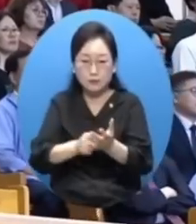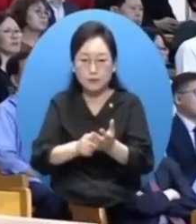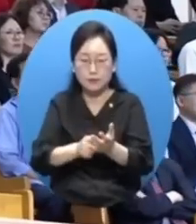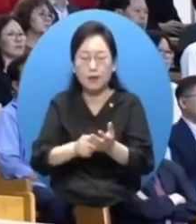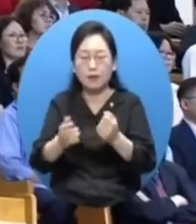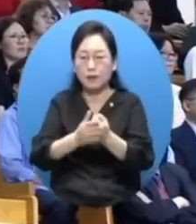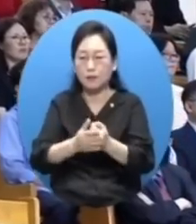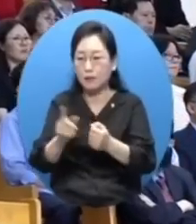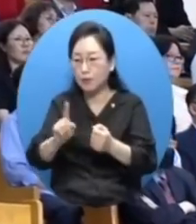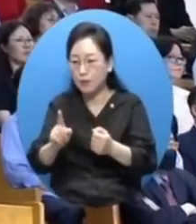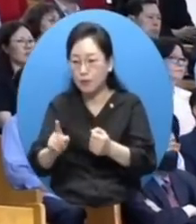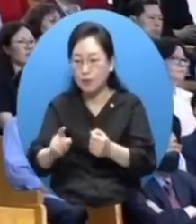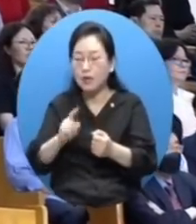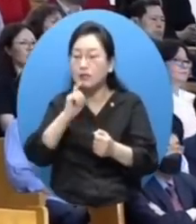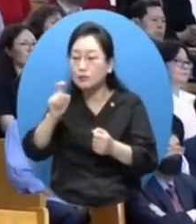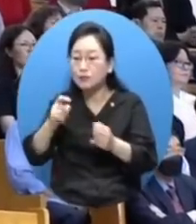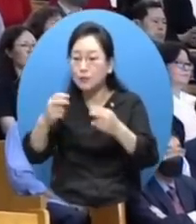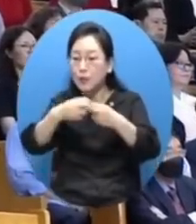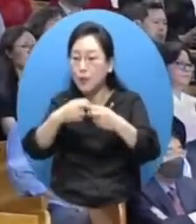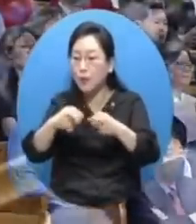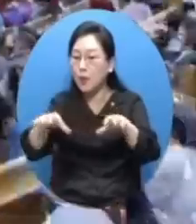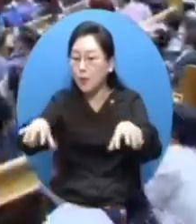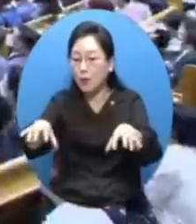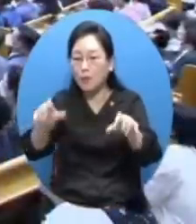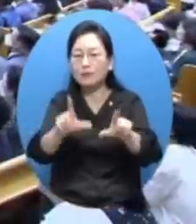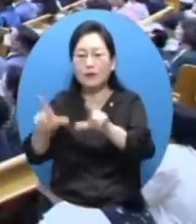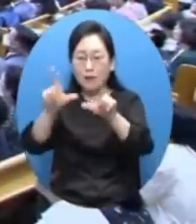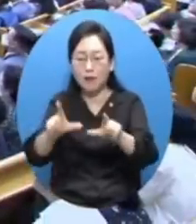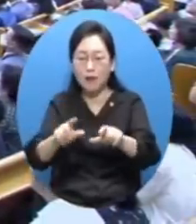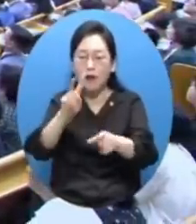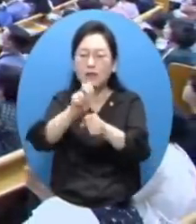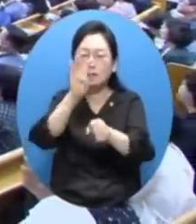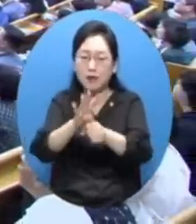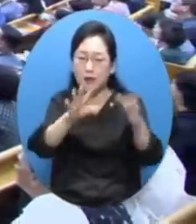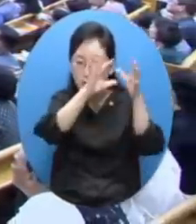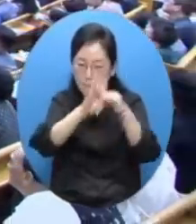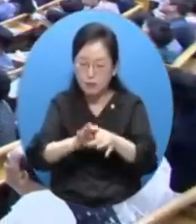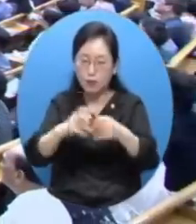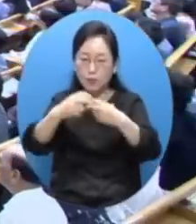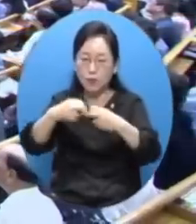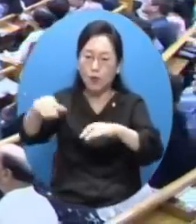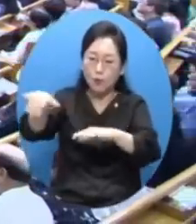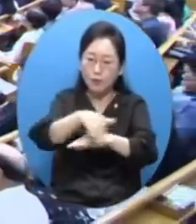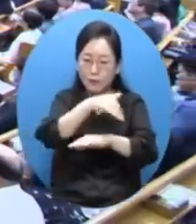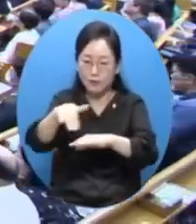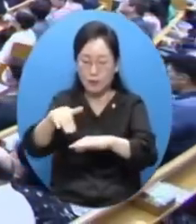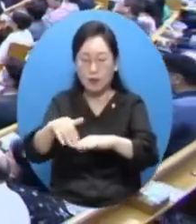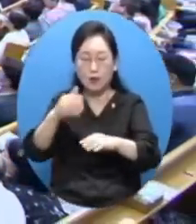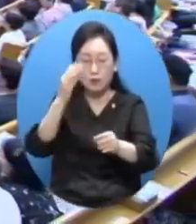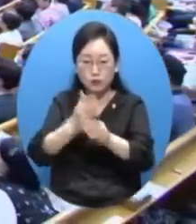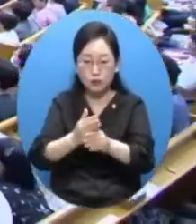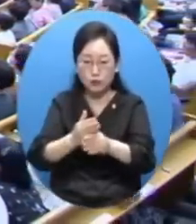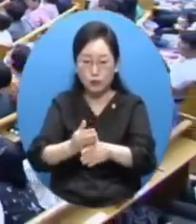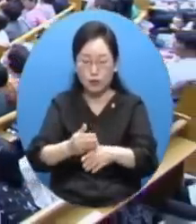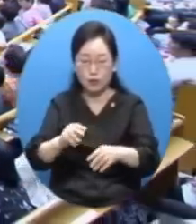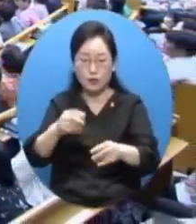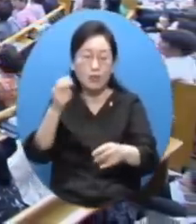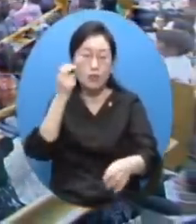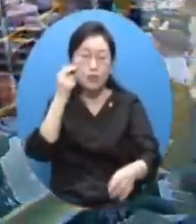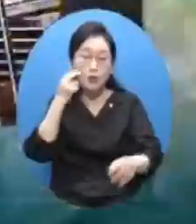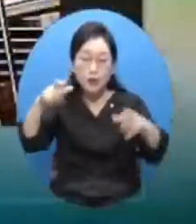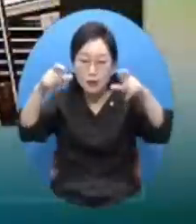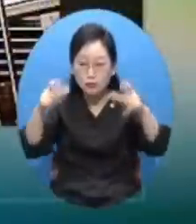늘 살면서 24시간 대기하면서 병원을 오갑니다. 이렇게 바쁜 와중에서도 송파구 주님의 교회 집사님으로서